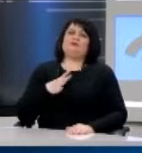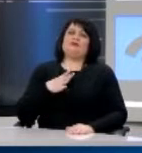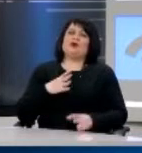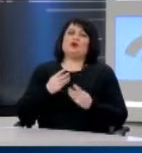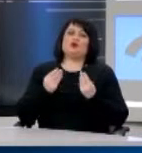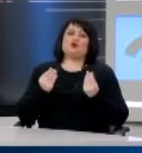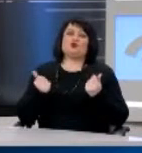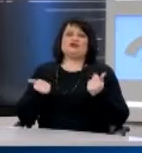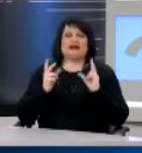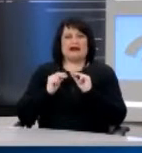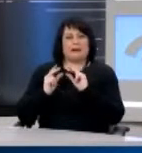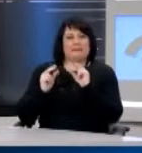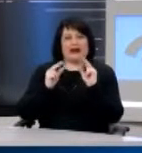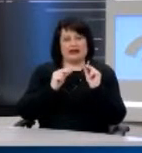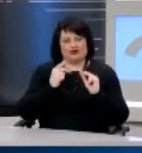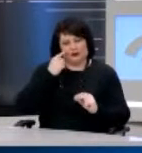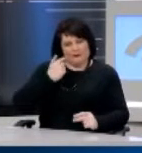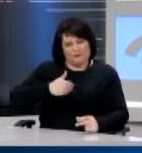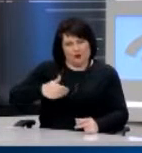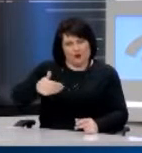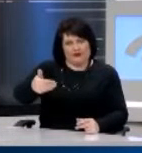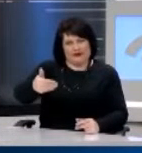για μία προοπτική